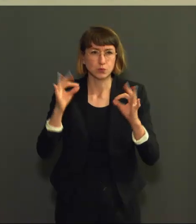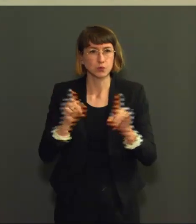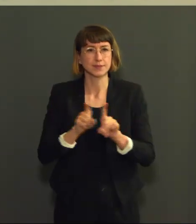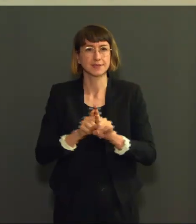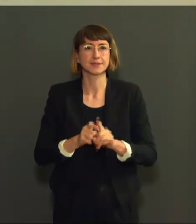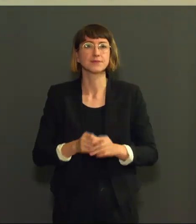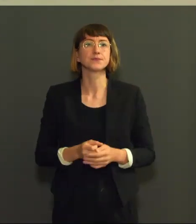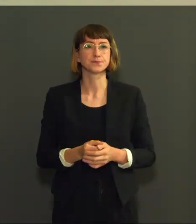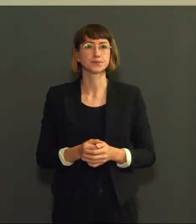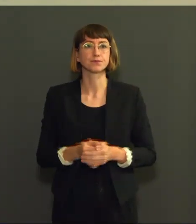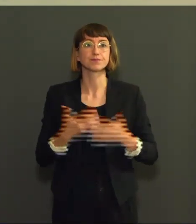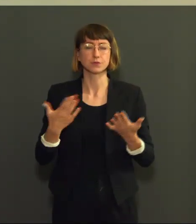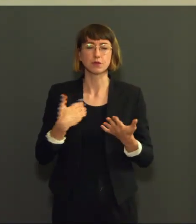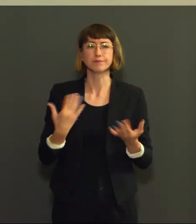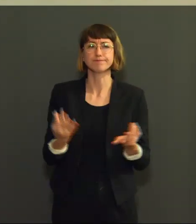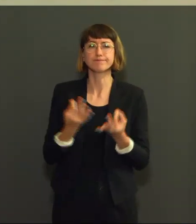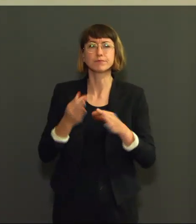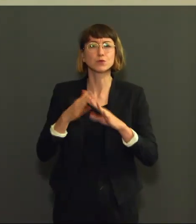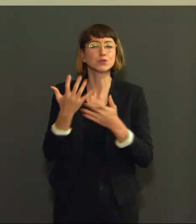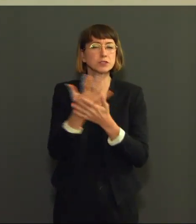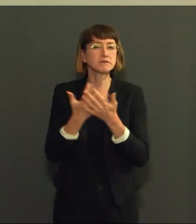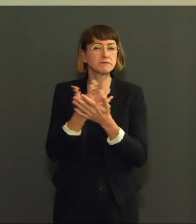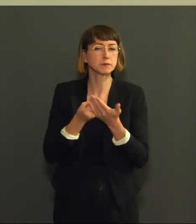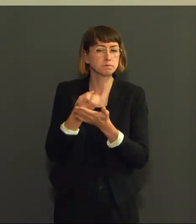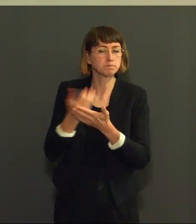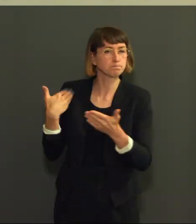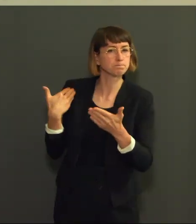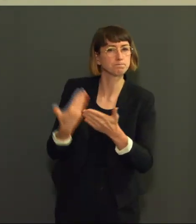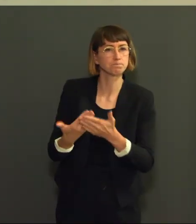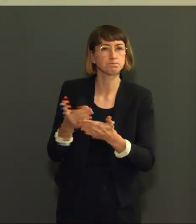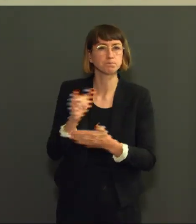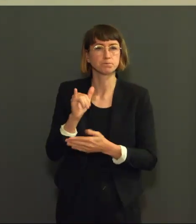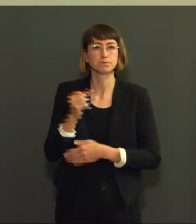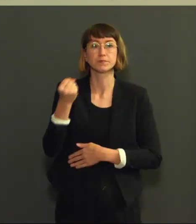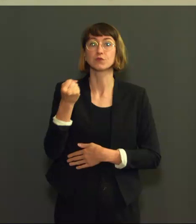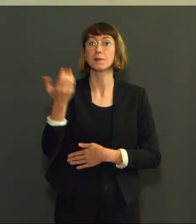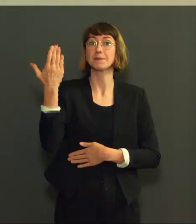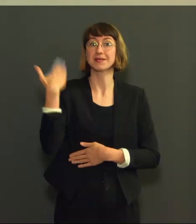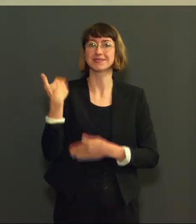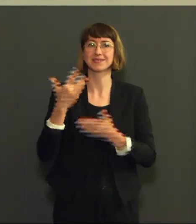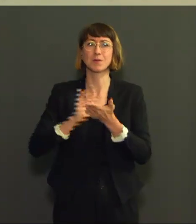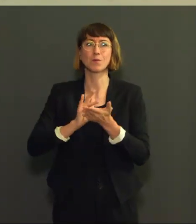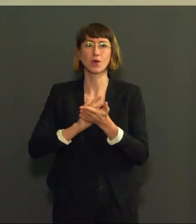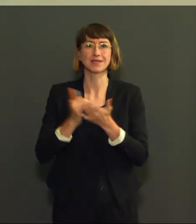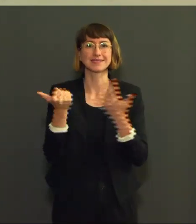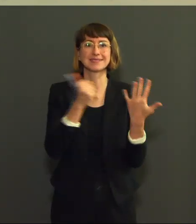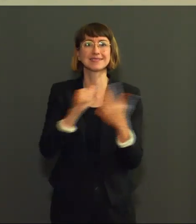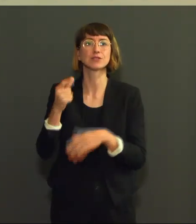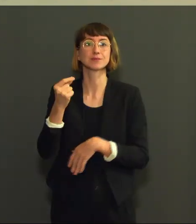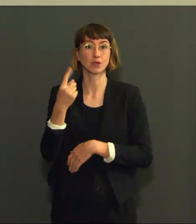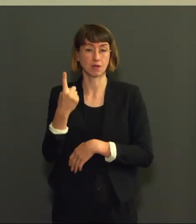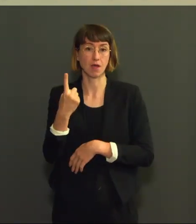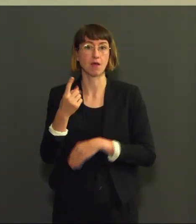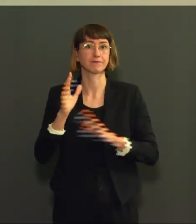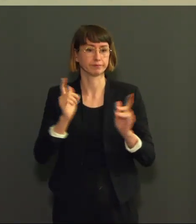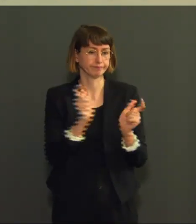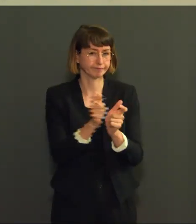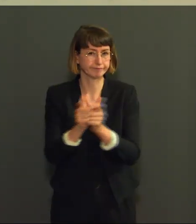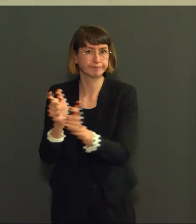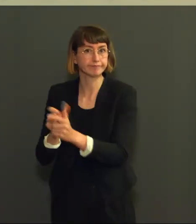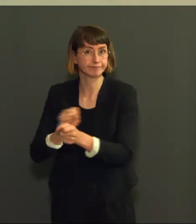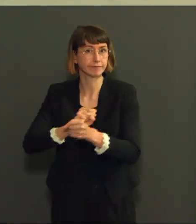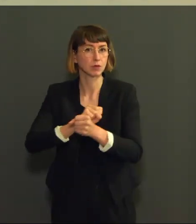première diapositive, la semaine dernière, nous avons eu en moyenne 671 nouvelles contaminations par jour.